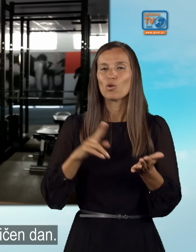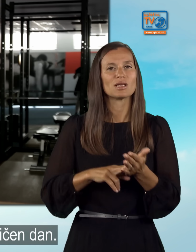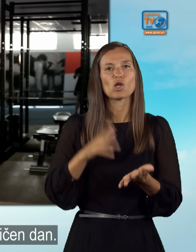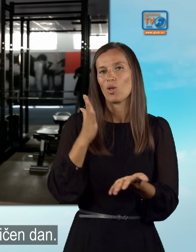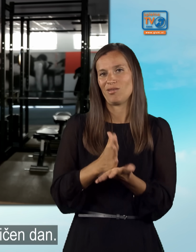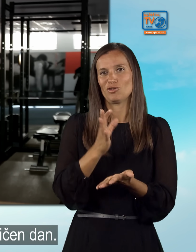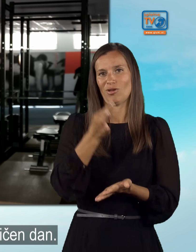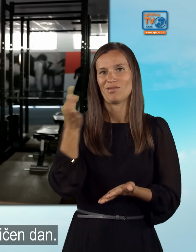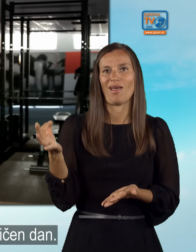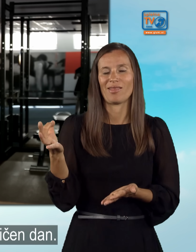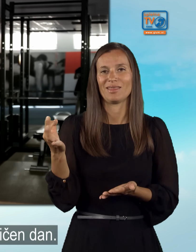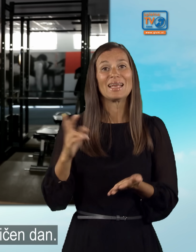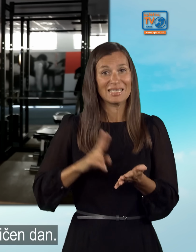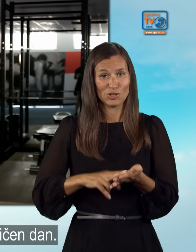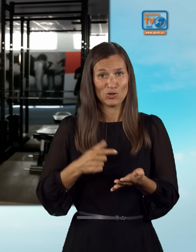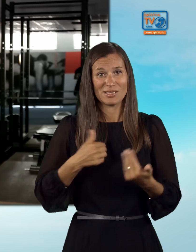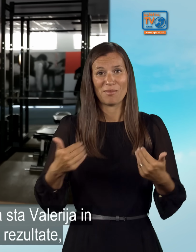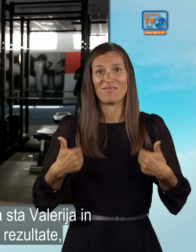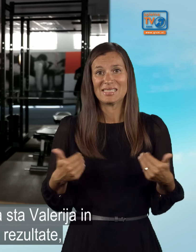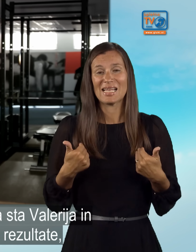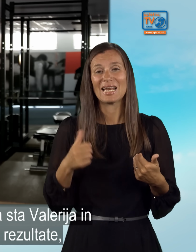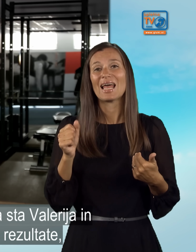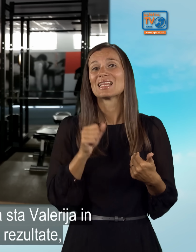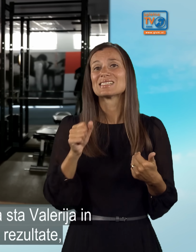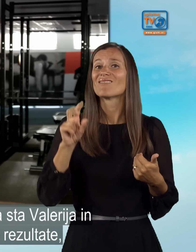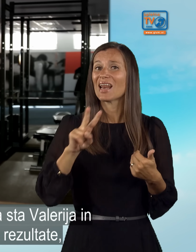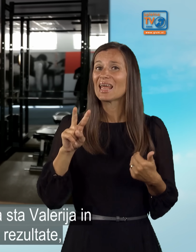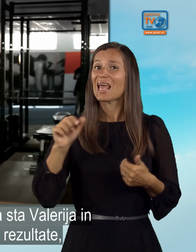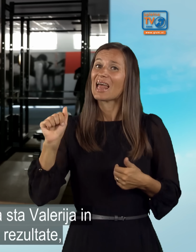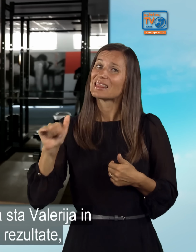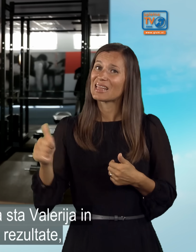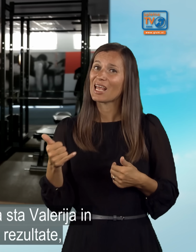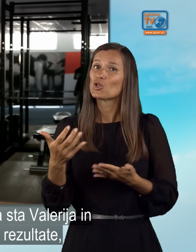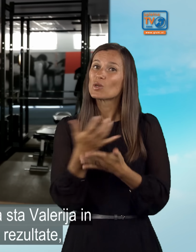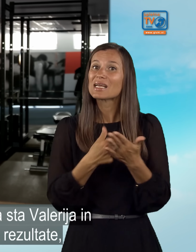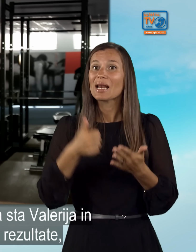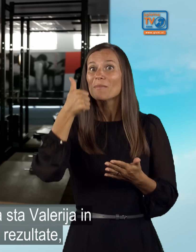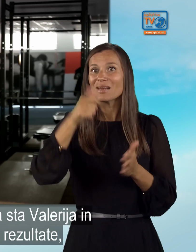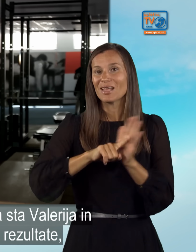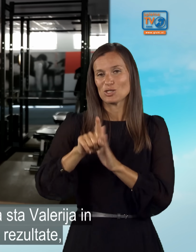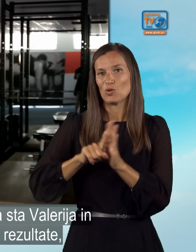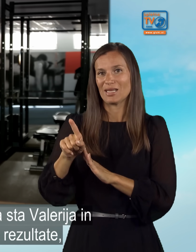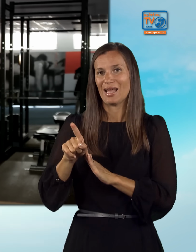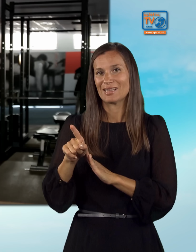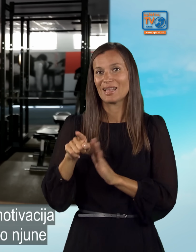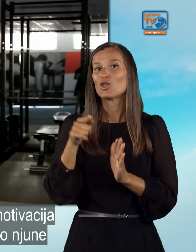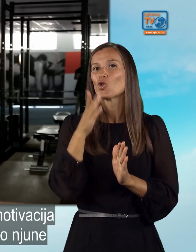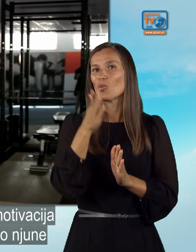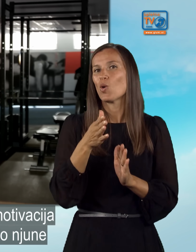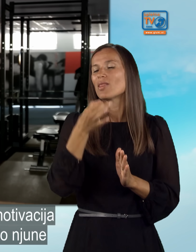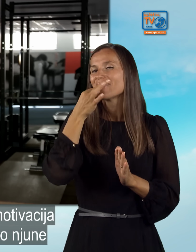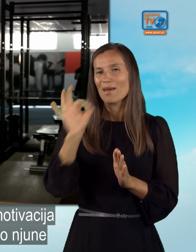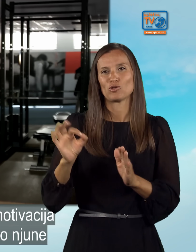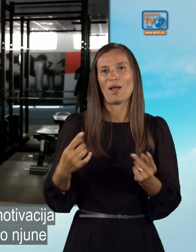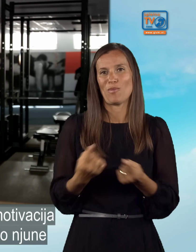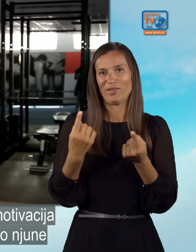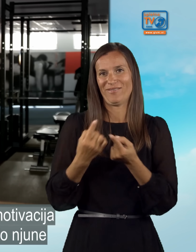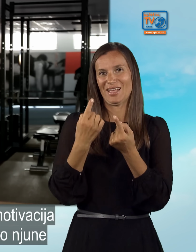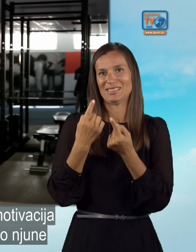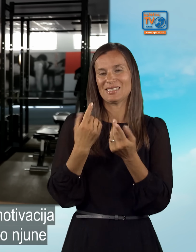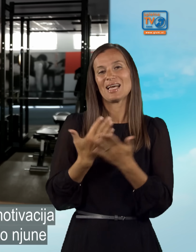Danes je bil res odličen dan. Resnično sem vesela, da sta Valerija in Andrej dosegla prve rezultate in to bo